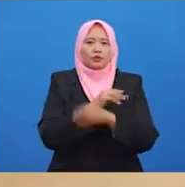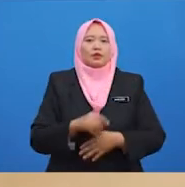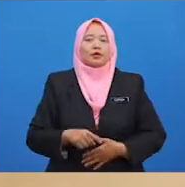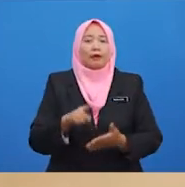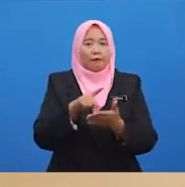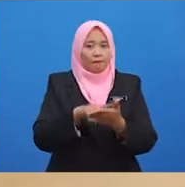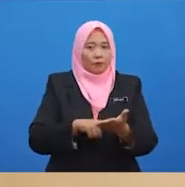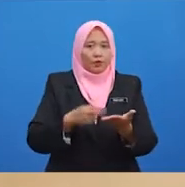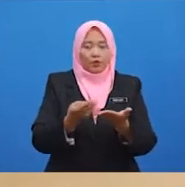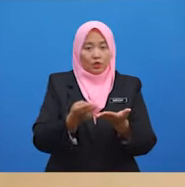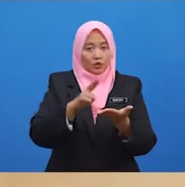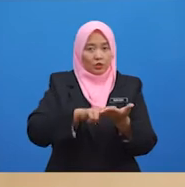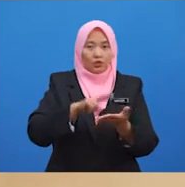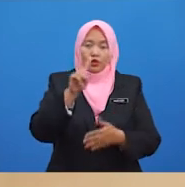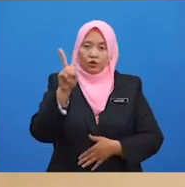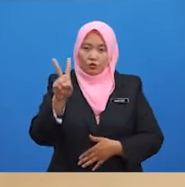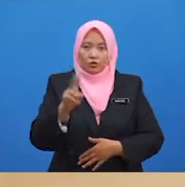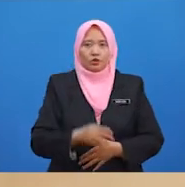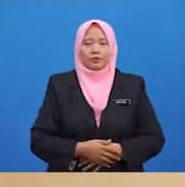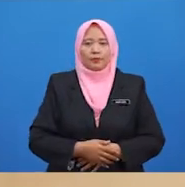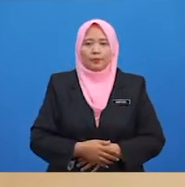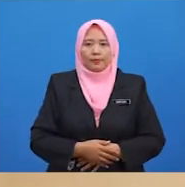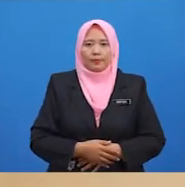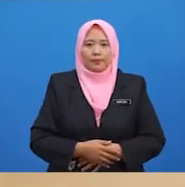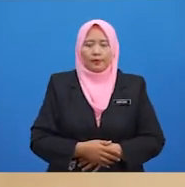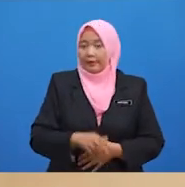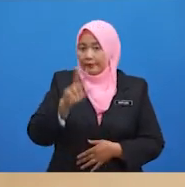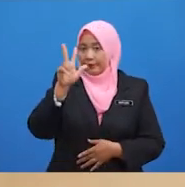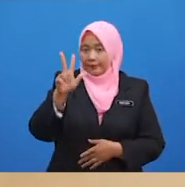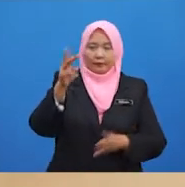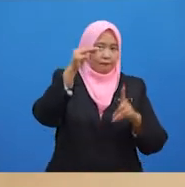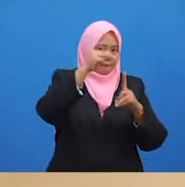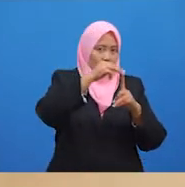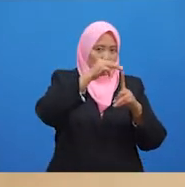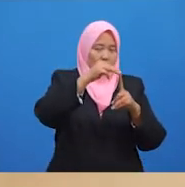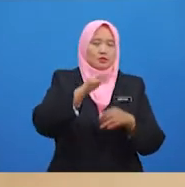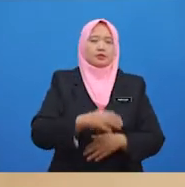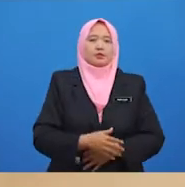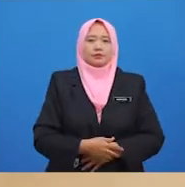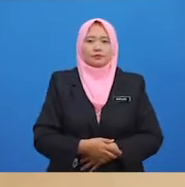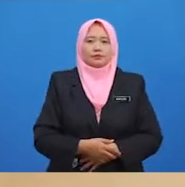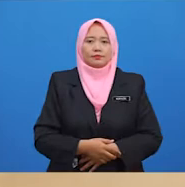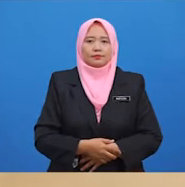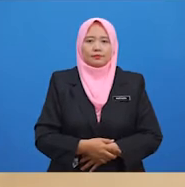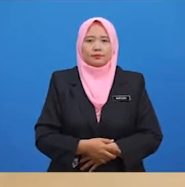kedua sajak? Soalan ini memperuntukkan markah sebanyak 3 markah.